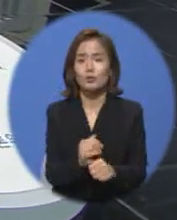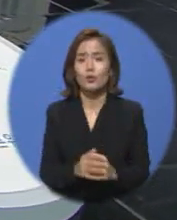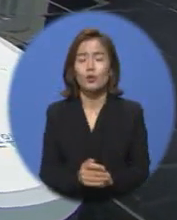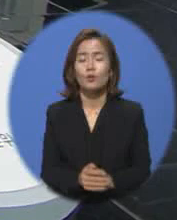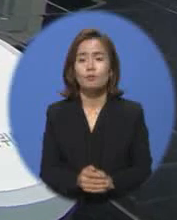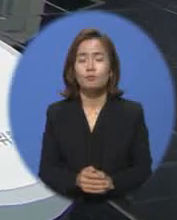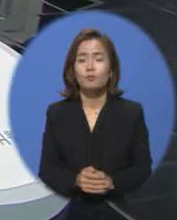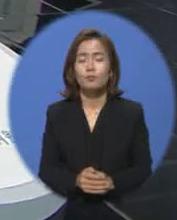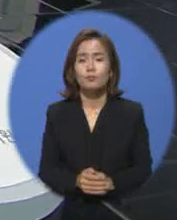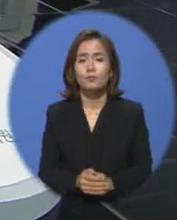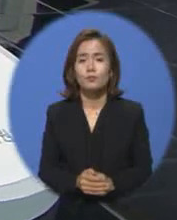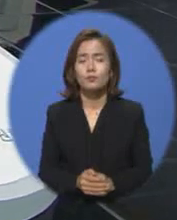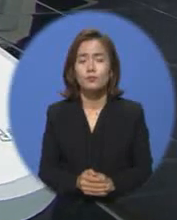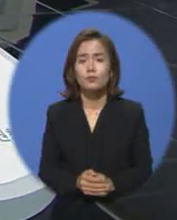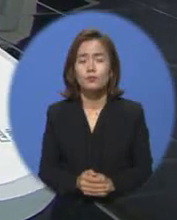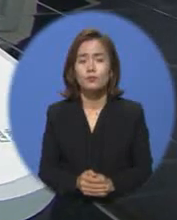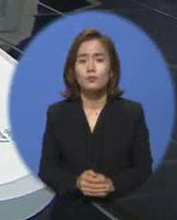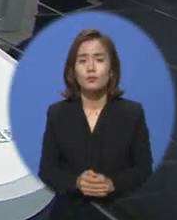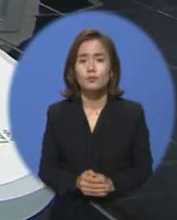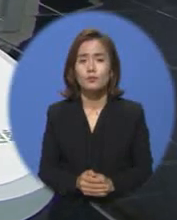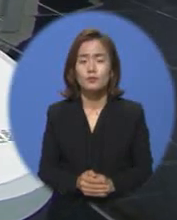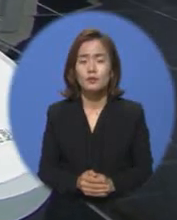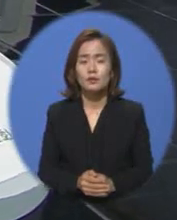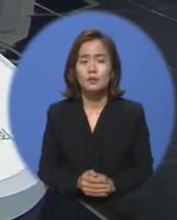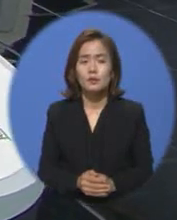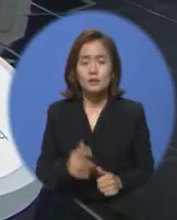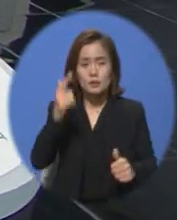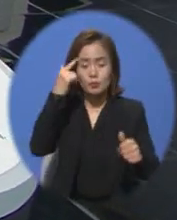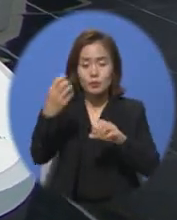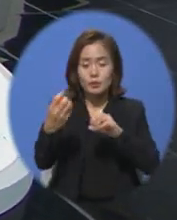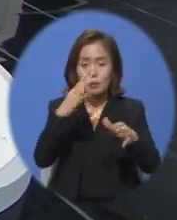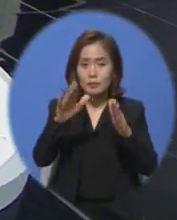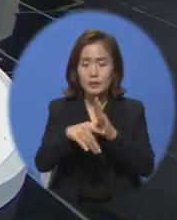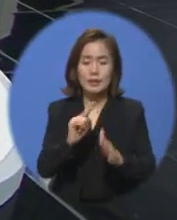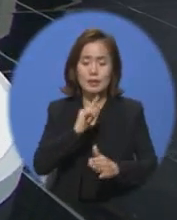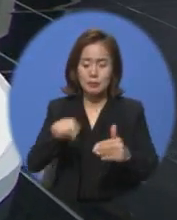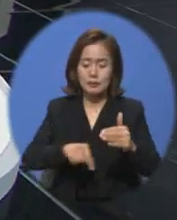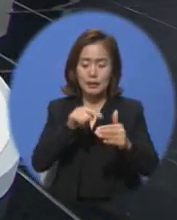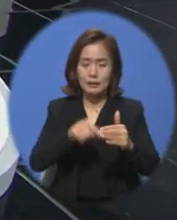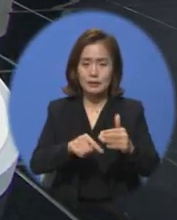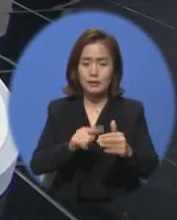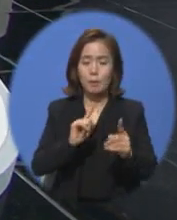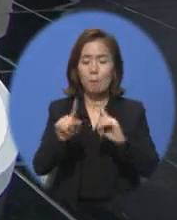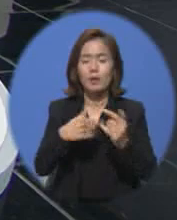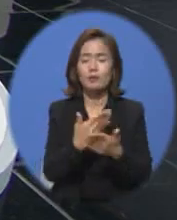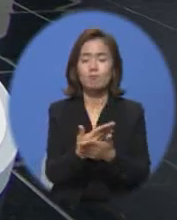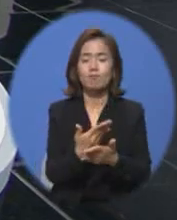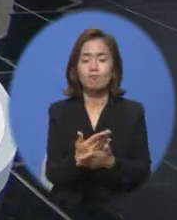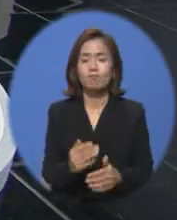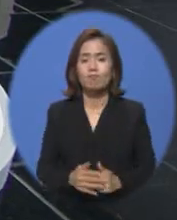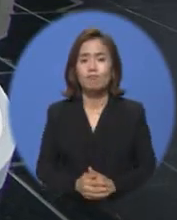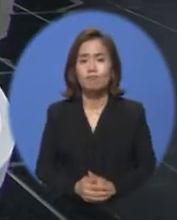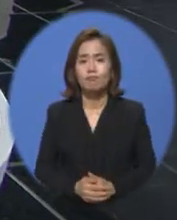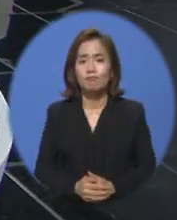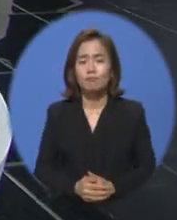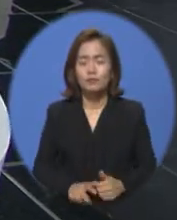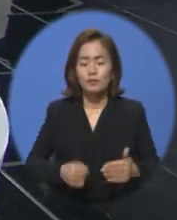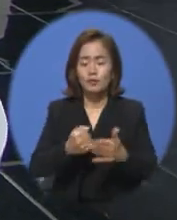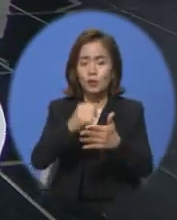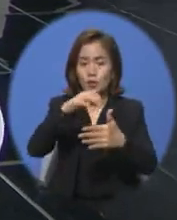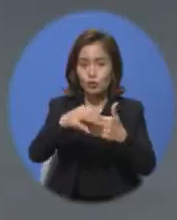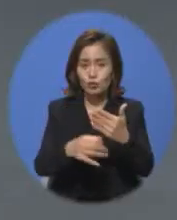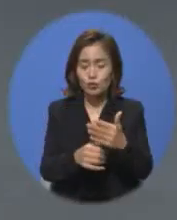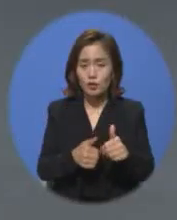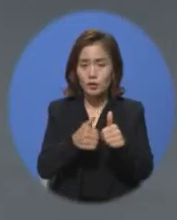. 질문은한번에하나씩해주세요. 질문과 답변은각각1분이내로진행해주시기바랍니다.예. 정해진